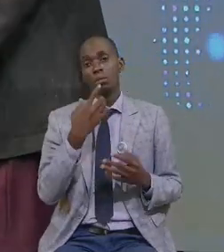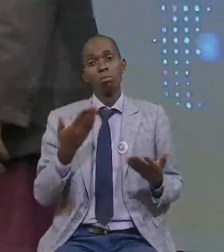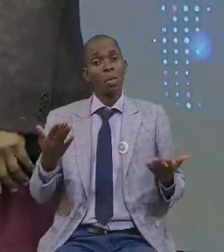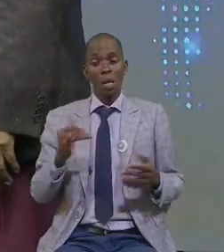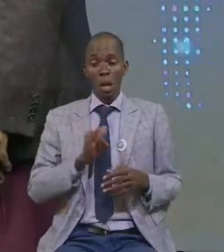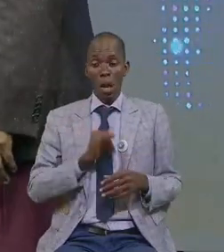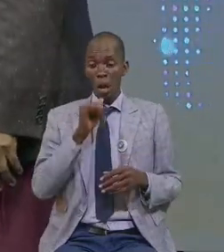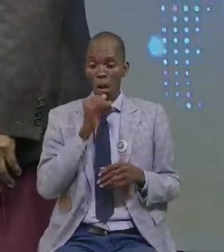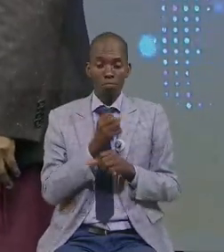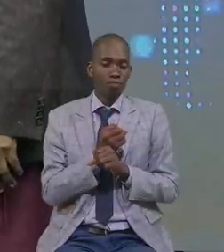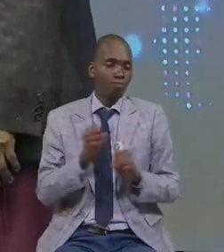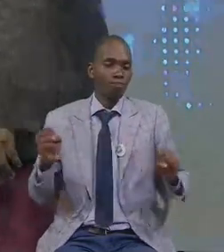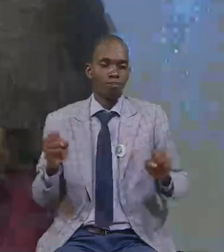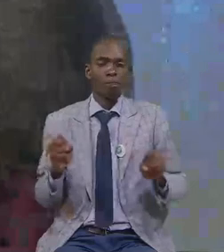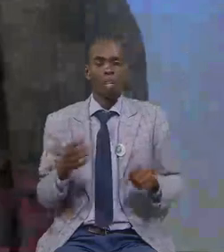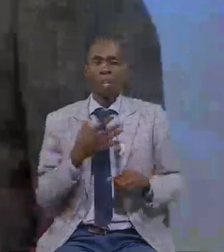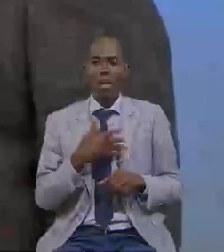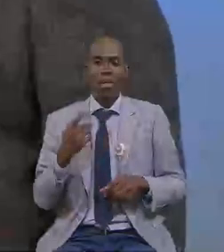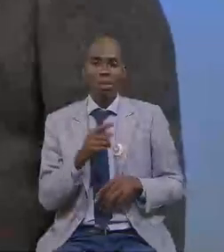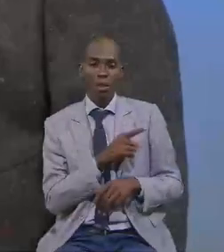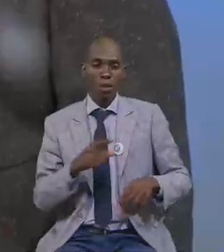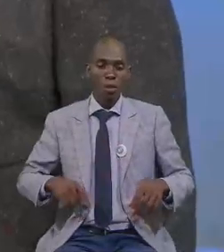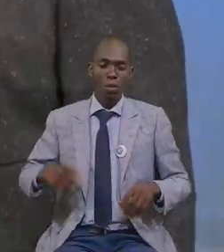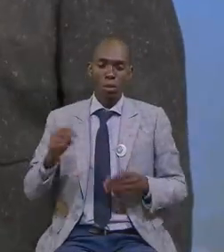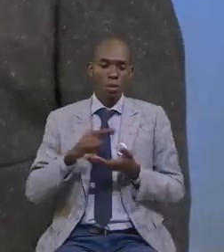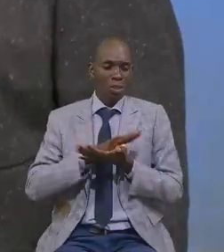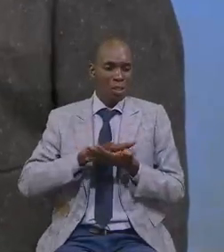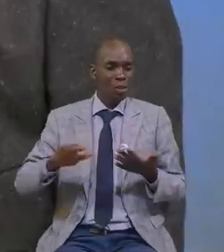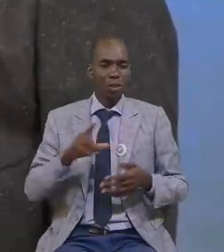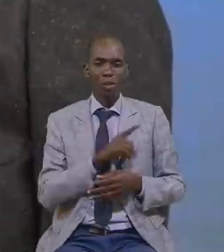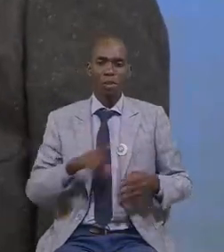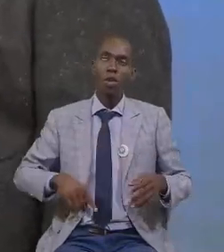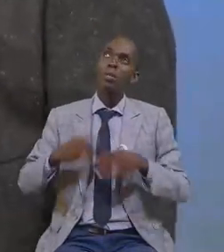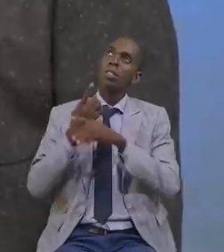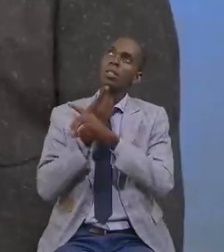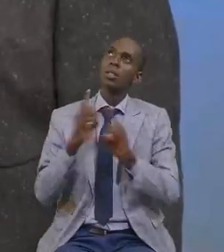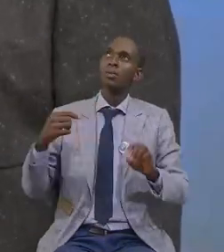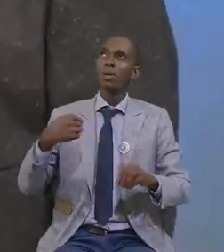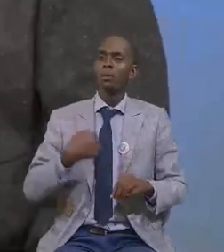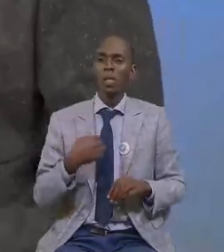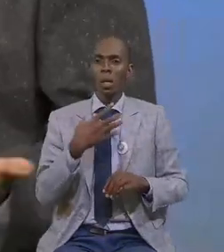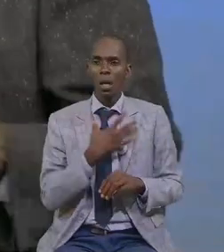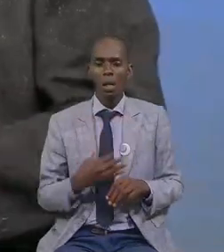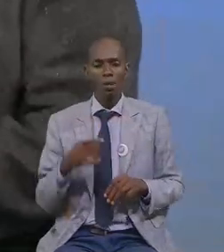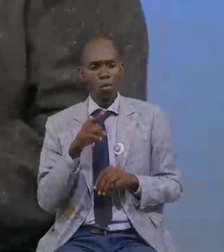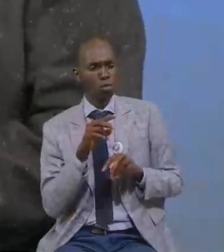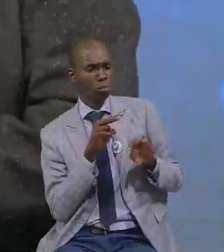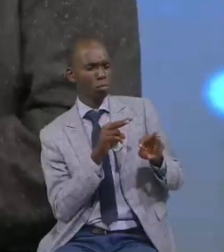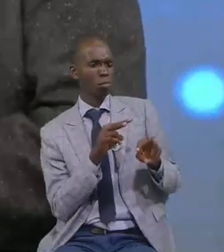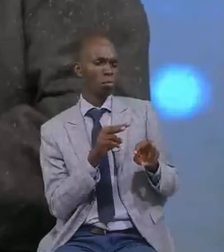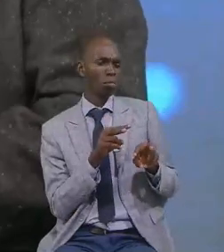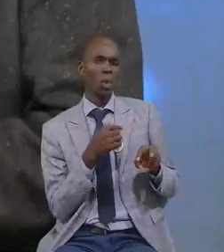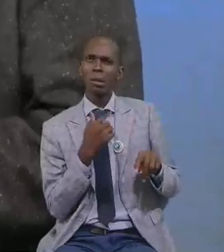sauvé et le Seigneur juste m'a délivré. Et tu regardes la personne, il n'y a pas